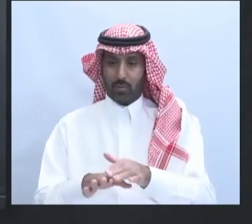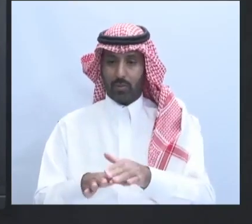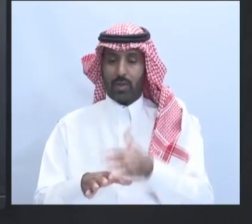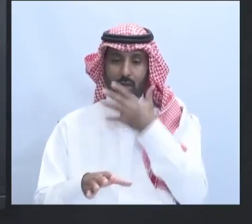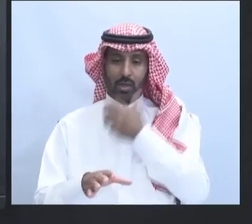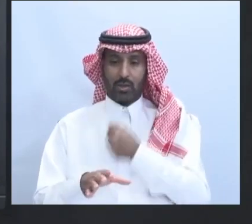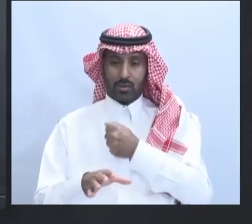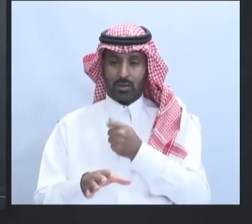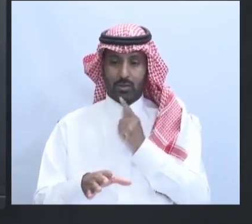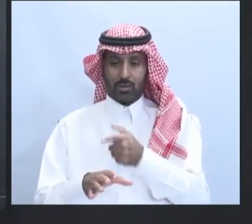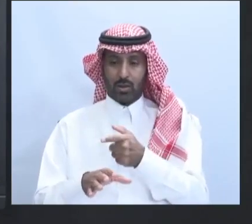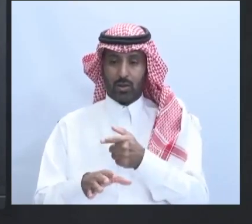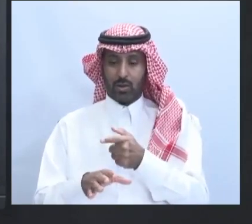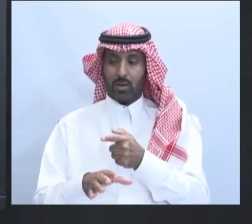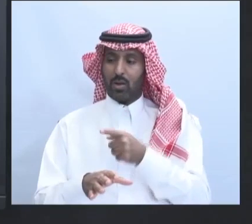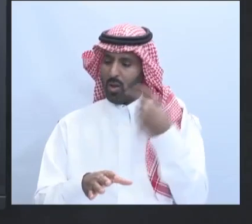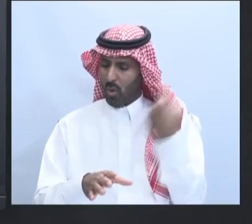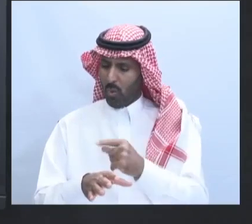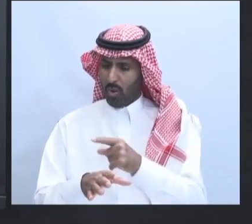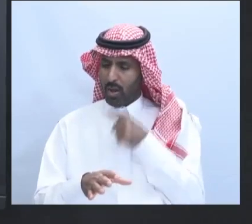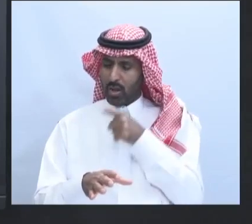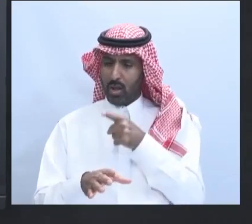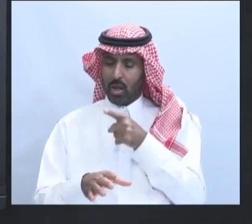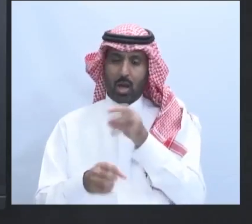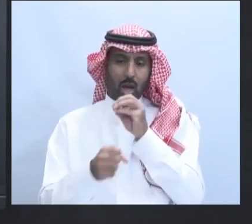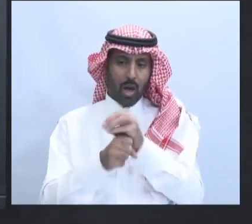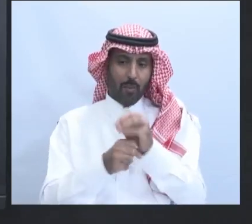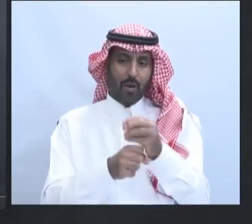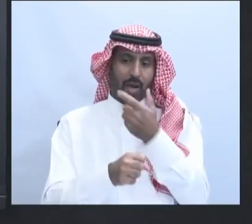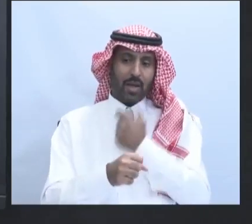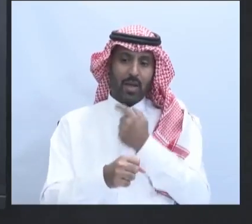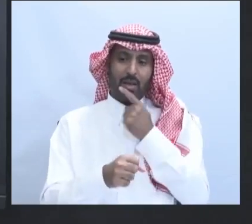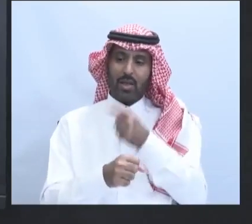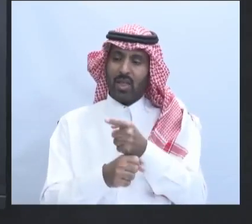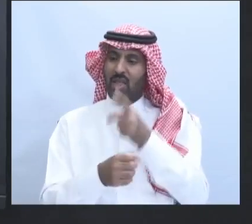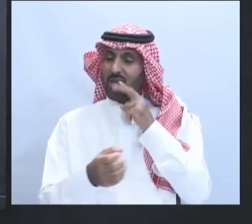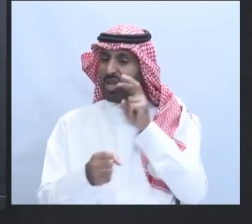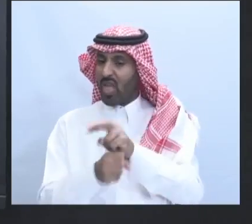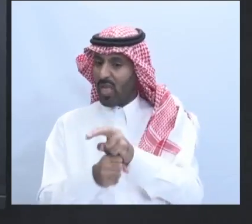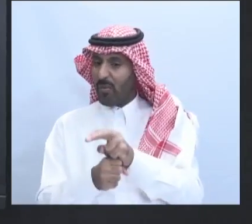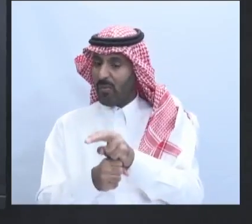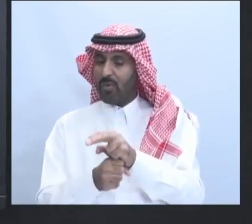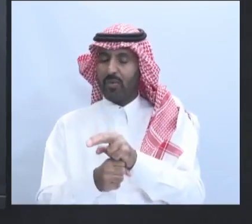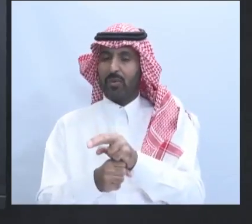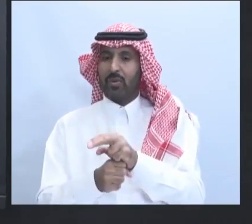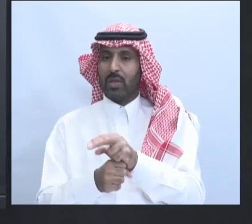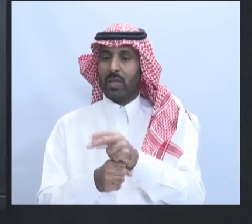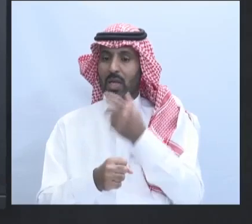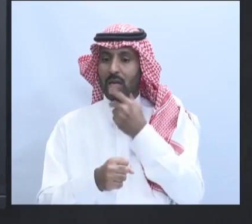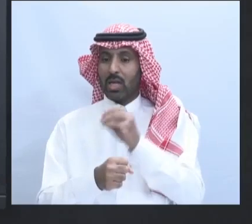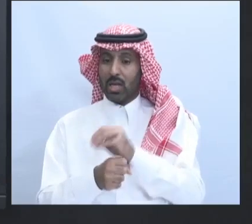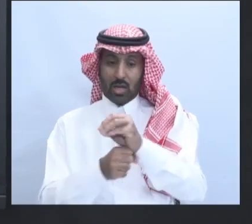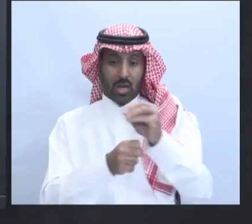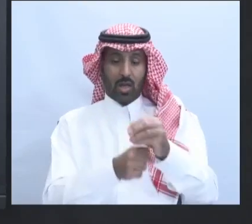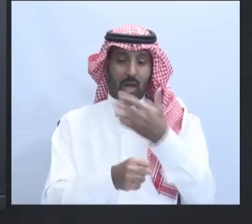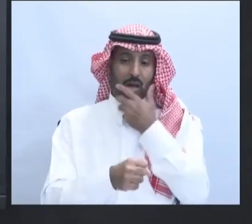صلى الله عليه وسلم توعد من روى حديثا يرى انه كذب قال من من روى عني